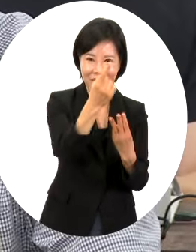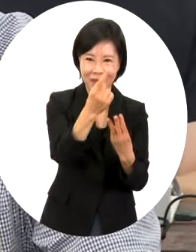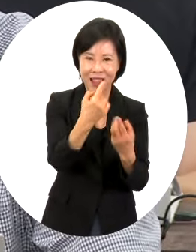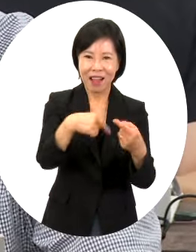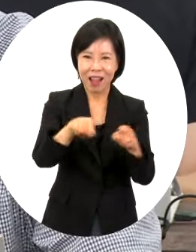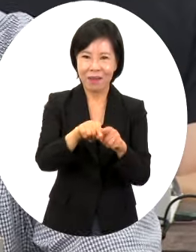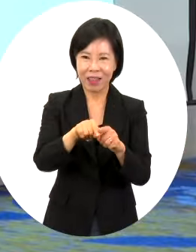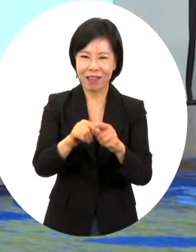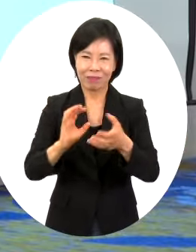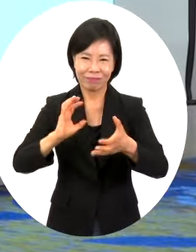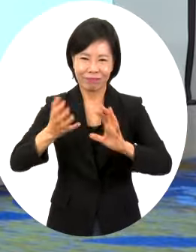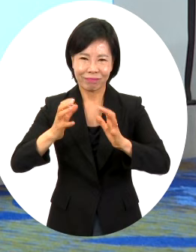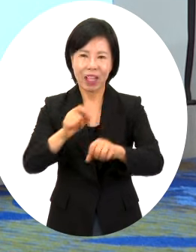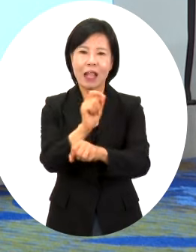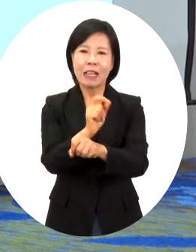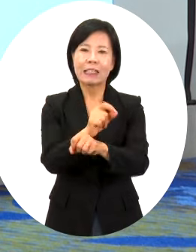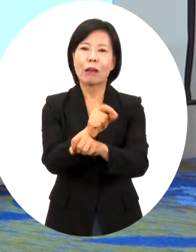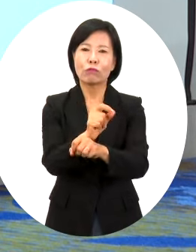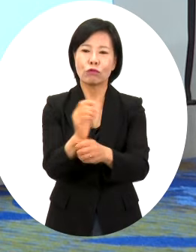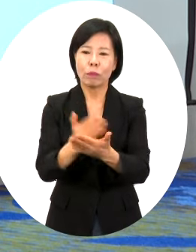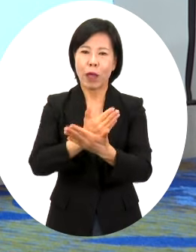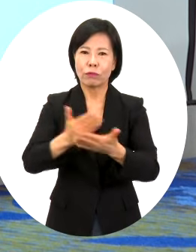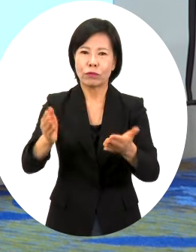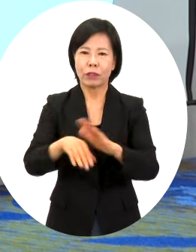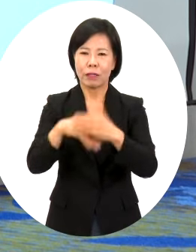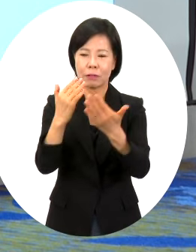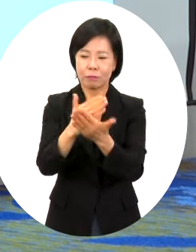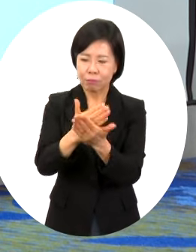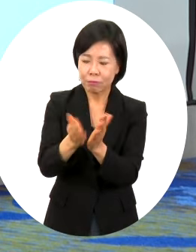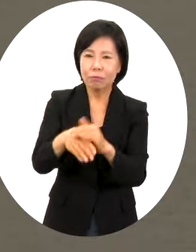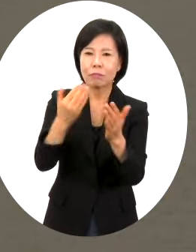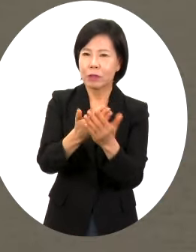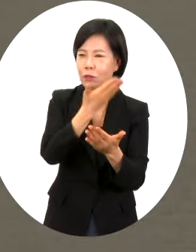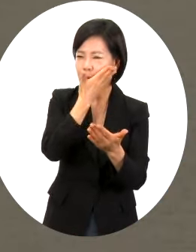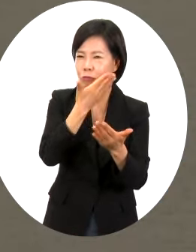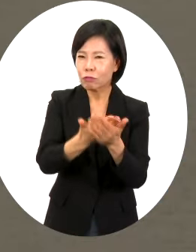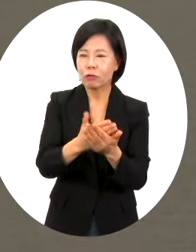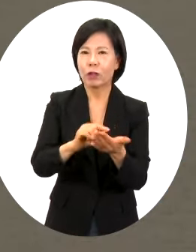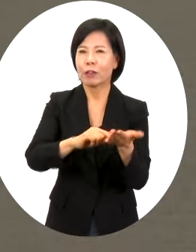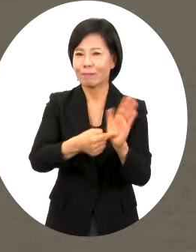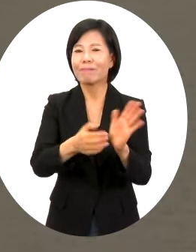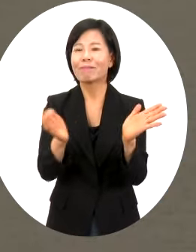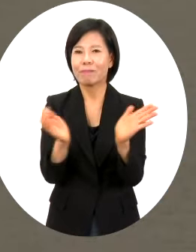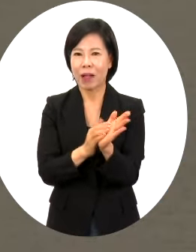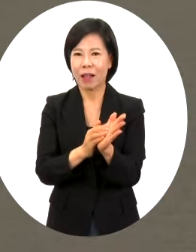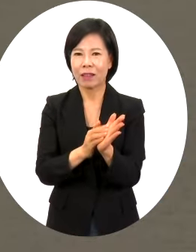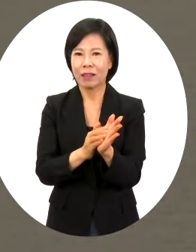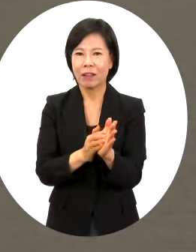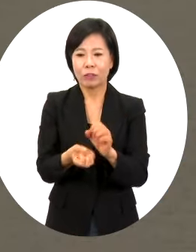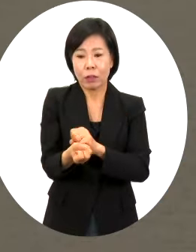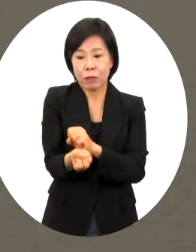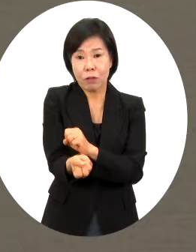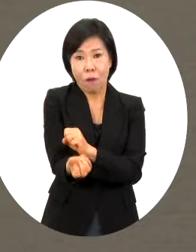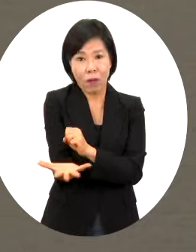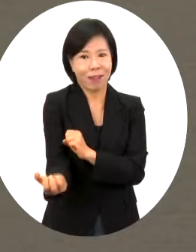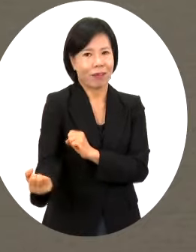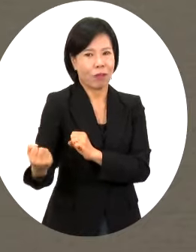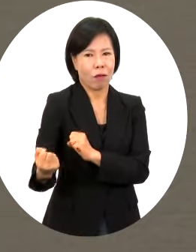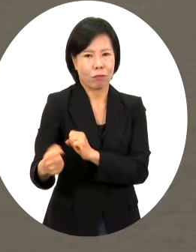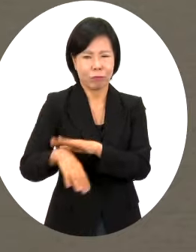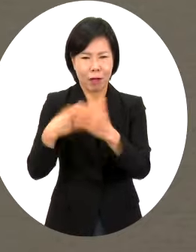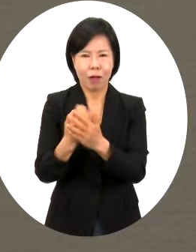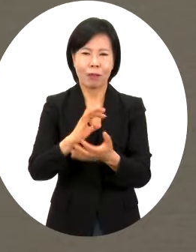한국법제연구원과 공동으로 주관해 제주형 사무배분의 주요 내용을 살펴봤습니다. 지방분권과 지방자치에